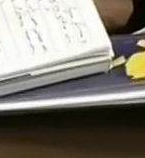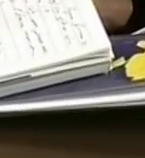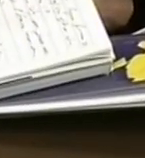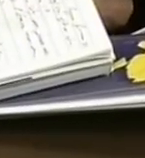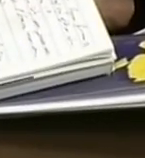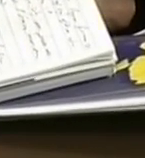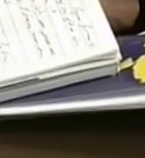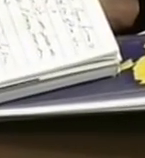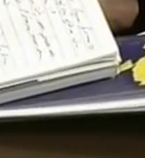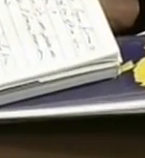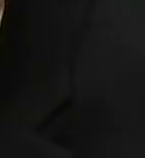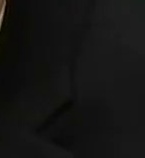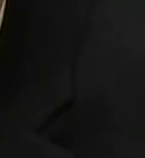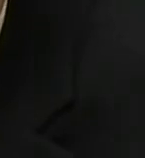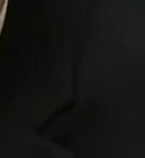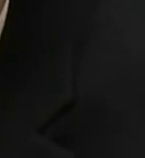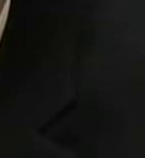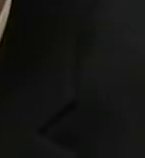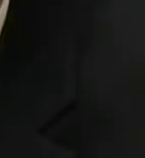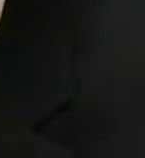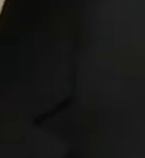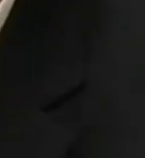волевиявлення. Отже, учасники круглого столу наголосили на